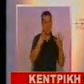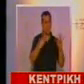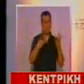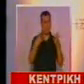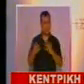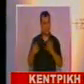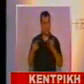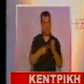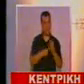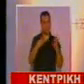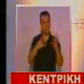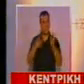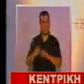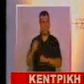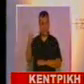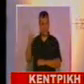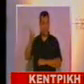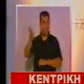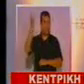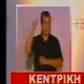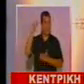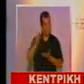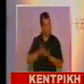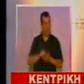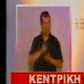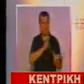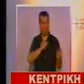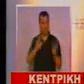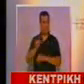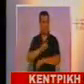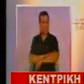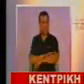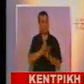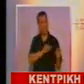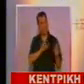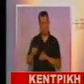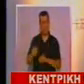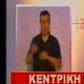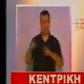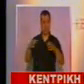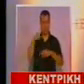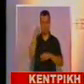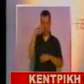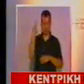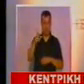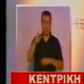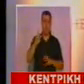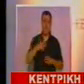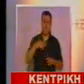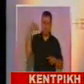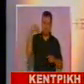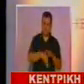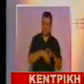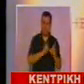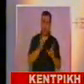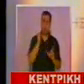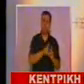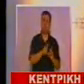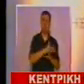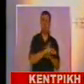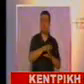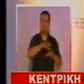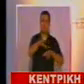όταν έγινε προσπάθεια τις ίδιες τις δυνάμεις, αλλά και τα ίδια πρόσωπα, να αυτοδιαλυθεί το Κομμουνιστικό Κόμμα Ελλάδας και να διαχυθεί στον